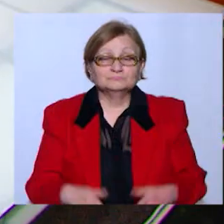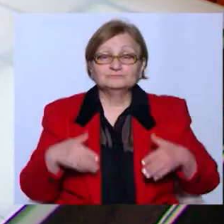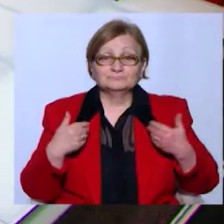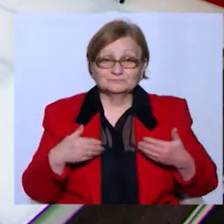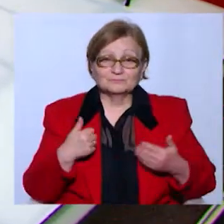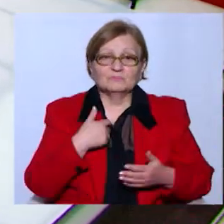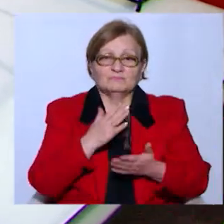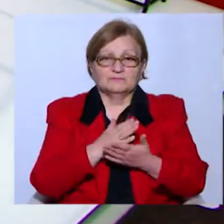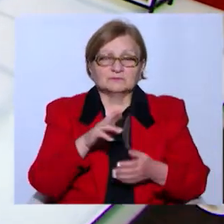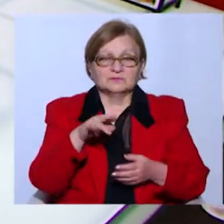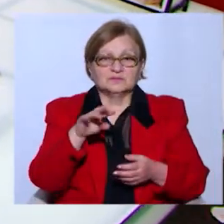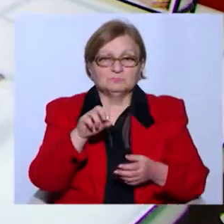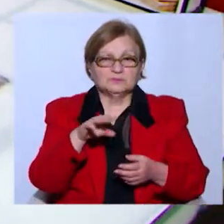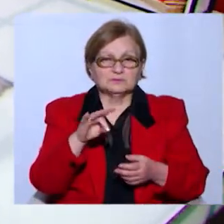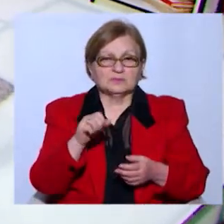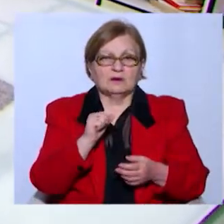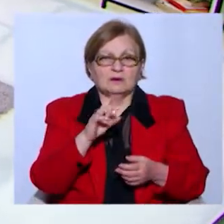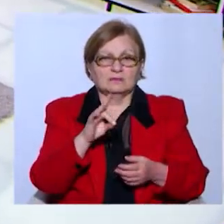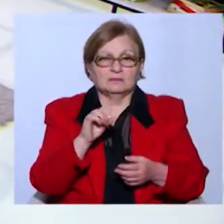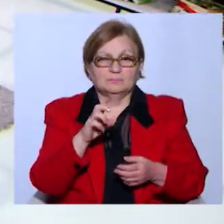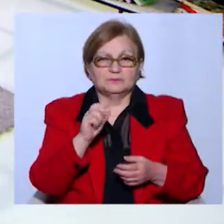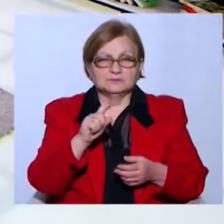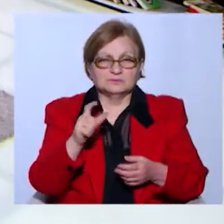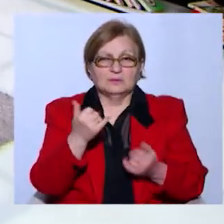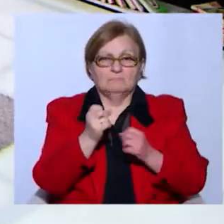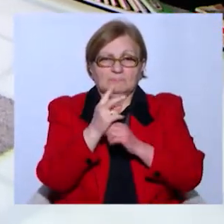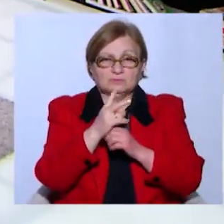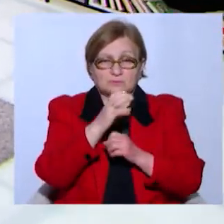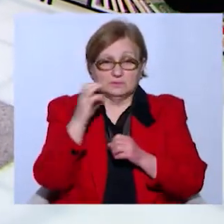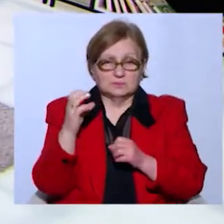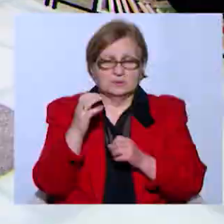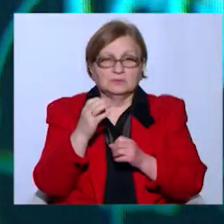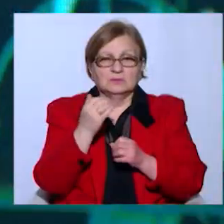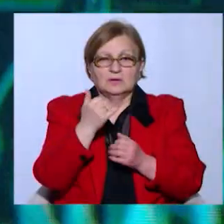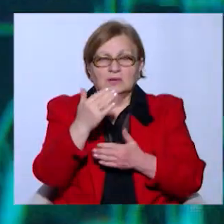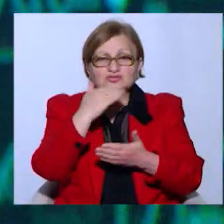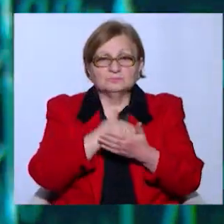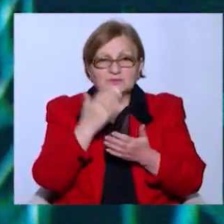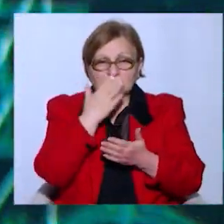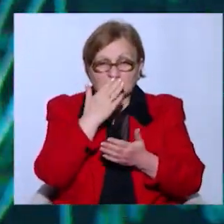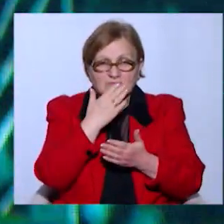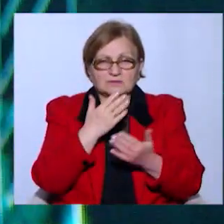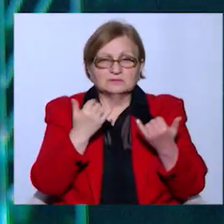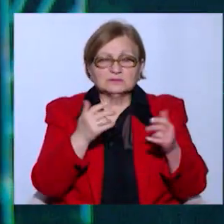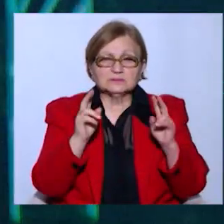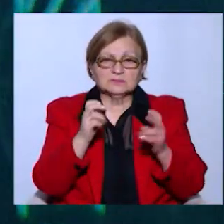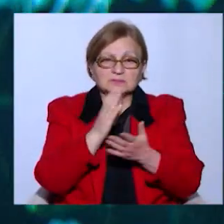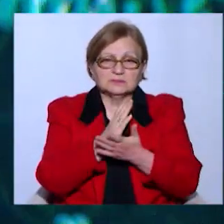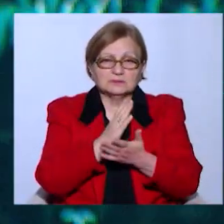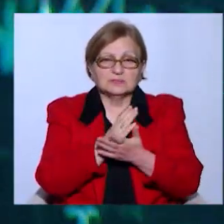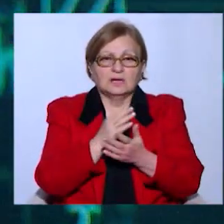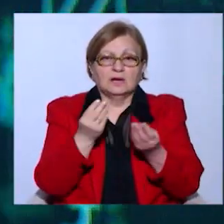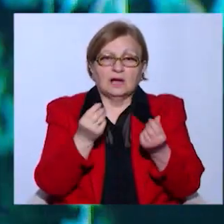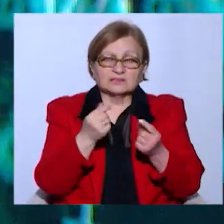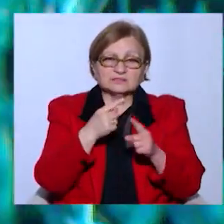მოგესალმებით, მე გახლავართ დიმიტრი არაბიძე, მე-12 კლასელებს წარმოგიდგენთ მათემატიკის მომდევნო გაკვეთილს. ჩვენი დღევანდელი თემაა